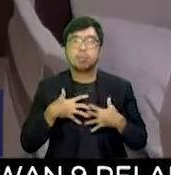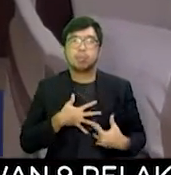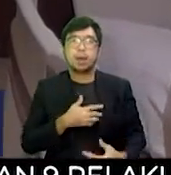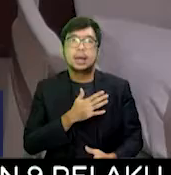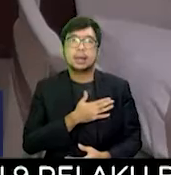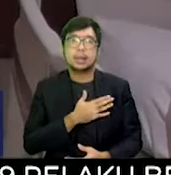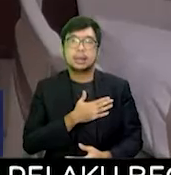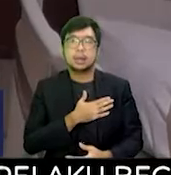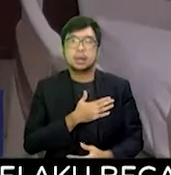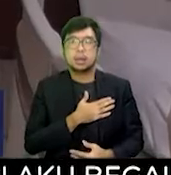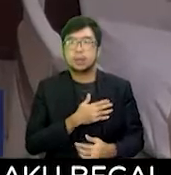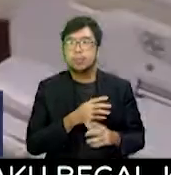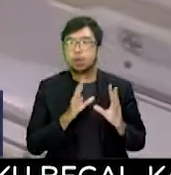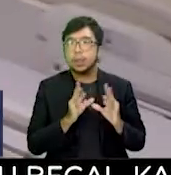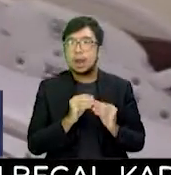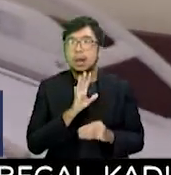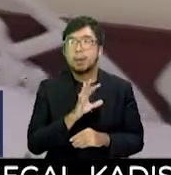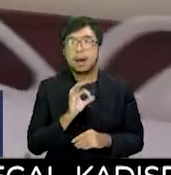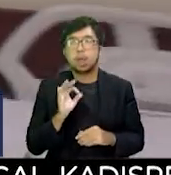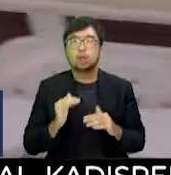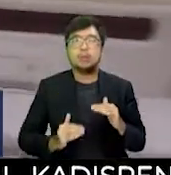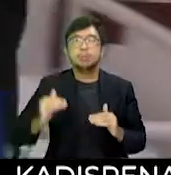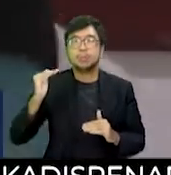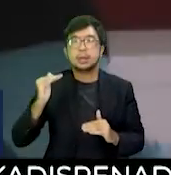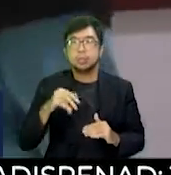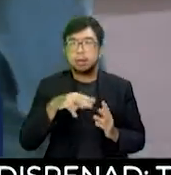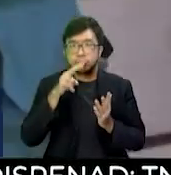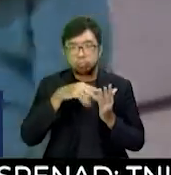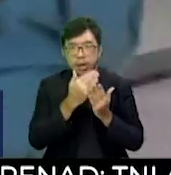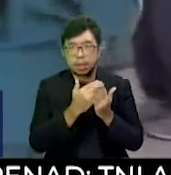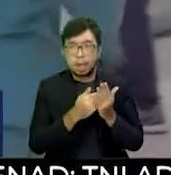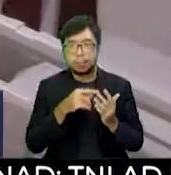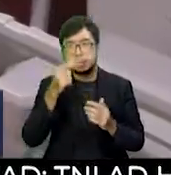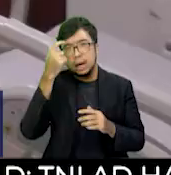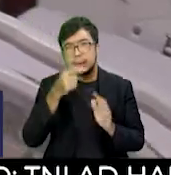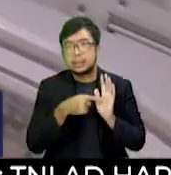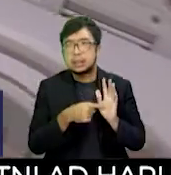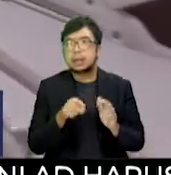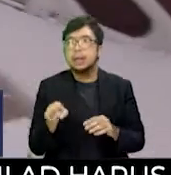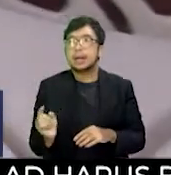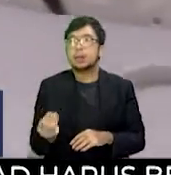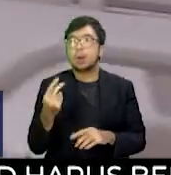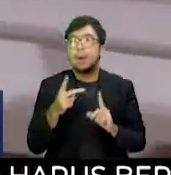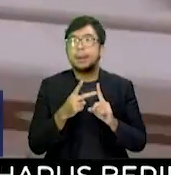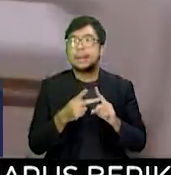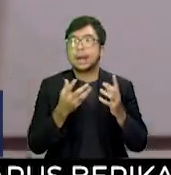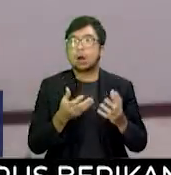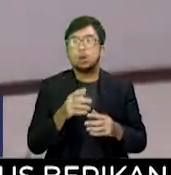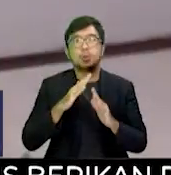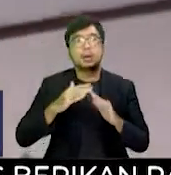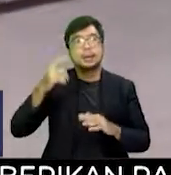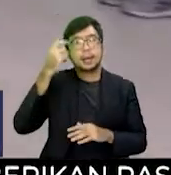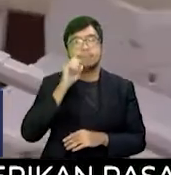atas 500. Berdasarkan data dan gejala tersebut, Ketua Tim Hepatitis Akut Misterius RSUP Haji Adam Malik